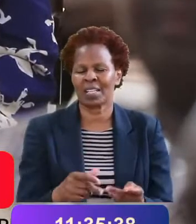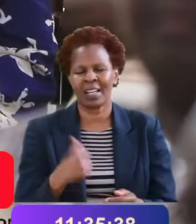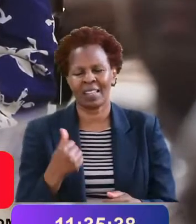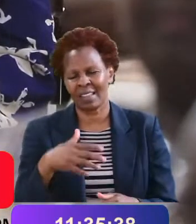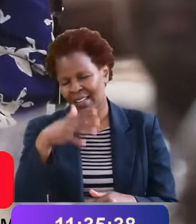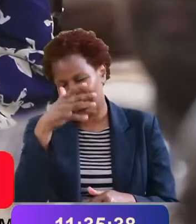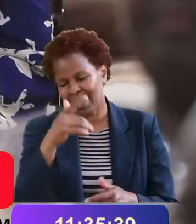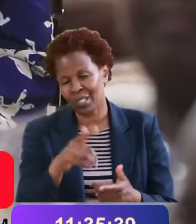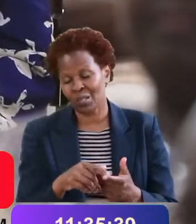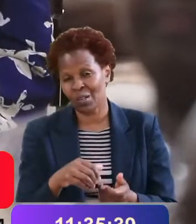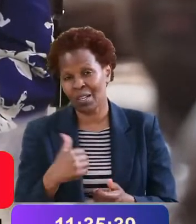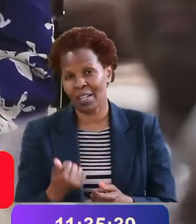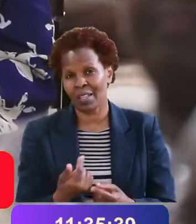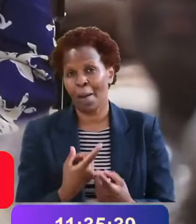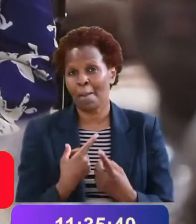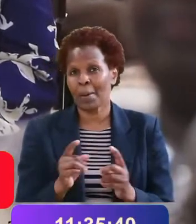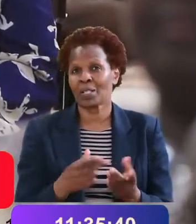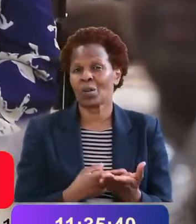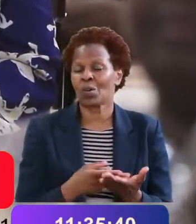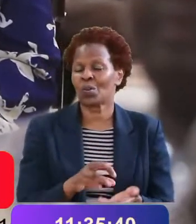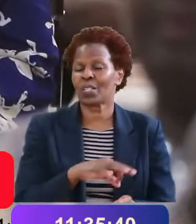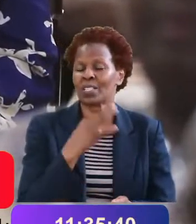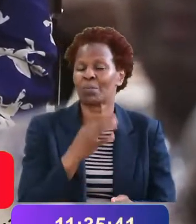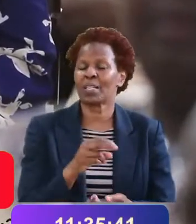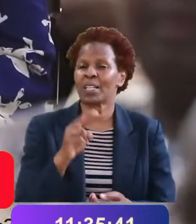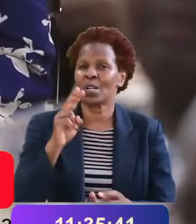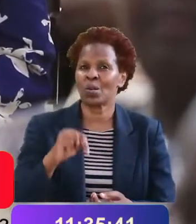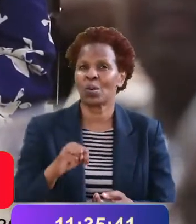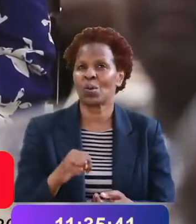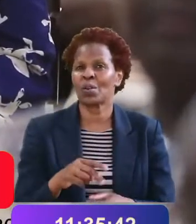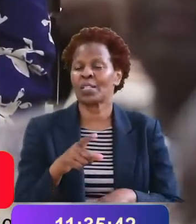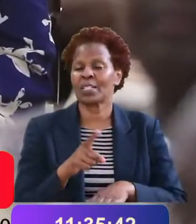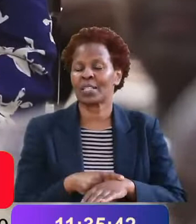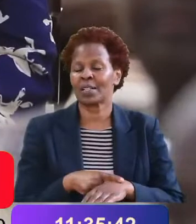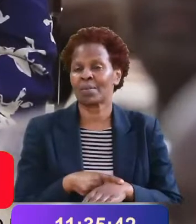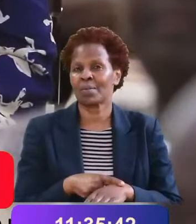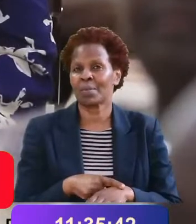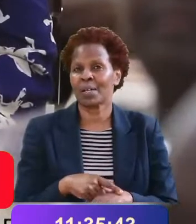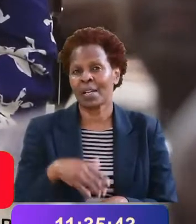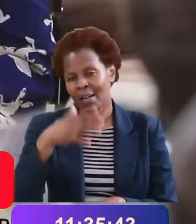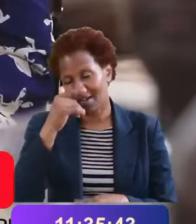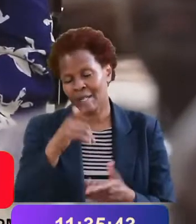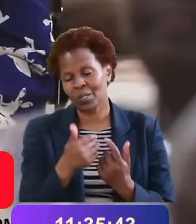wengine. Roho wa Mungu hakuna wakati atakudanganya.